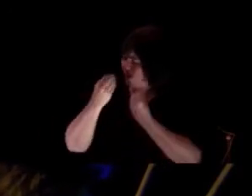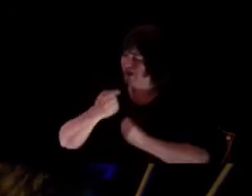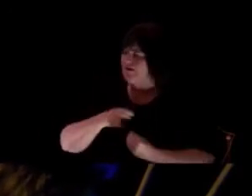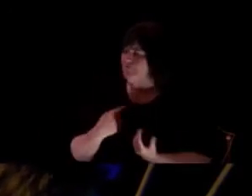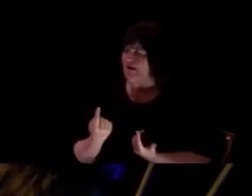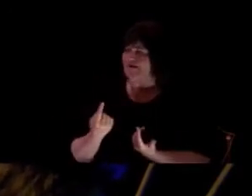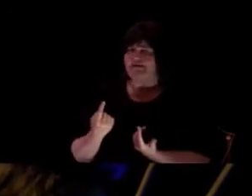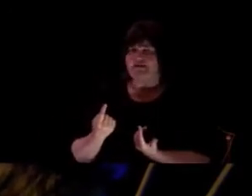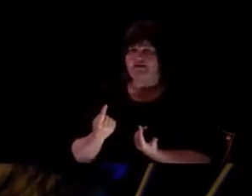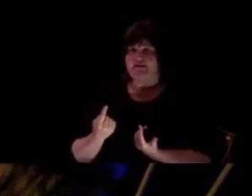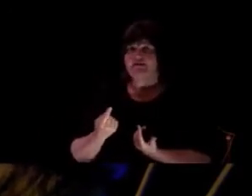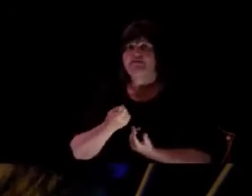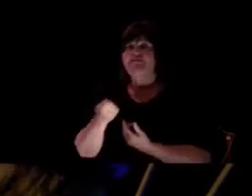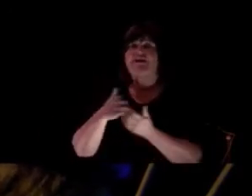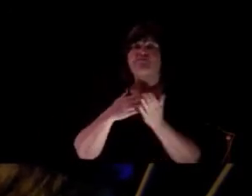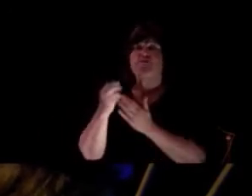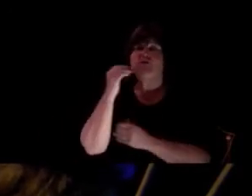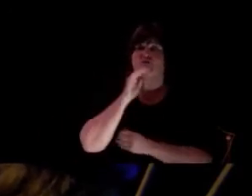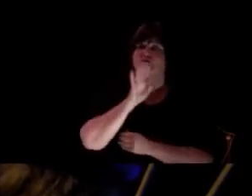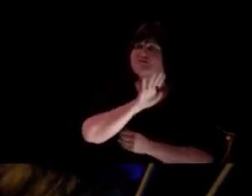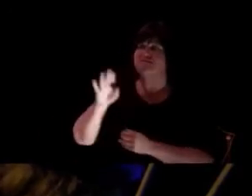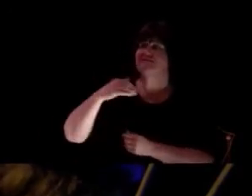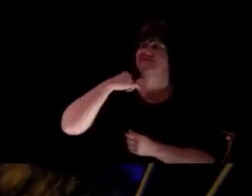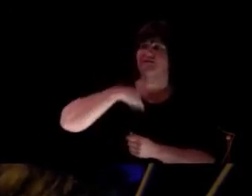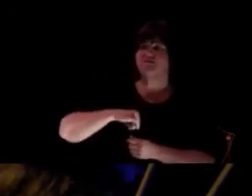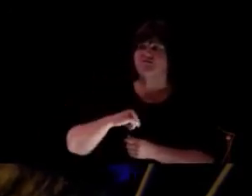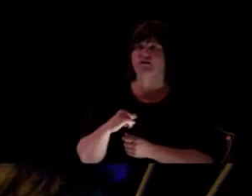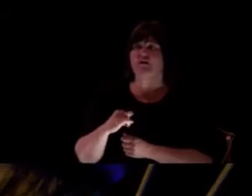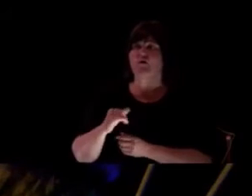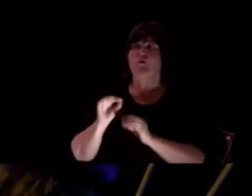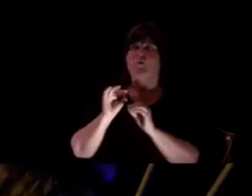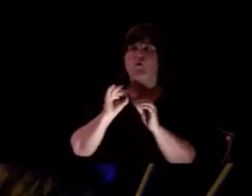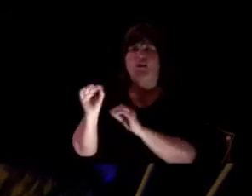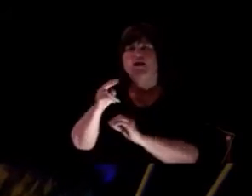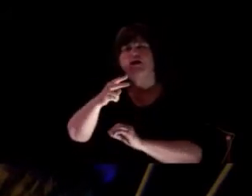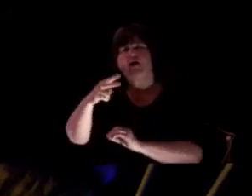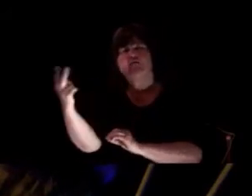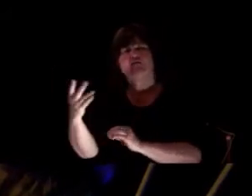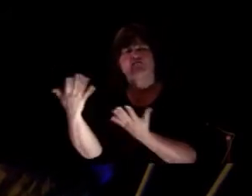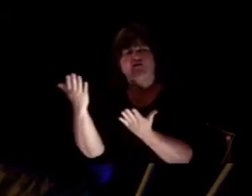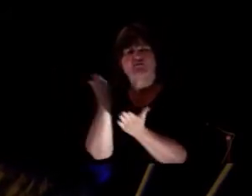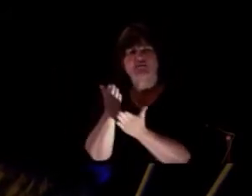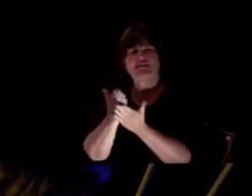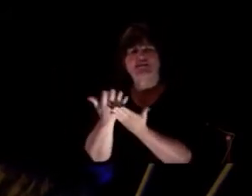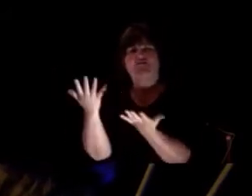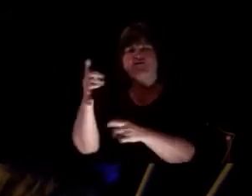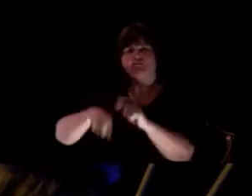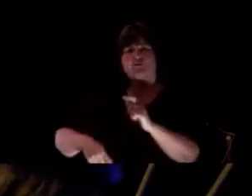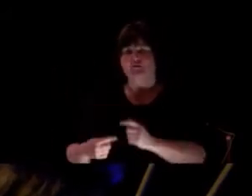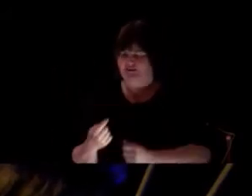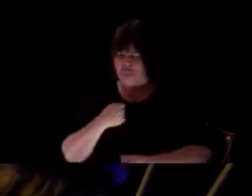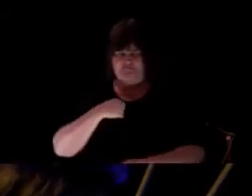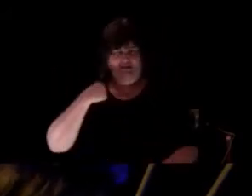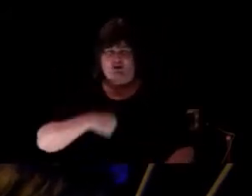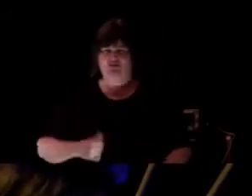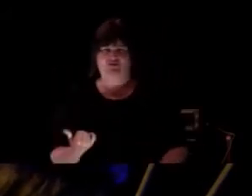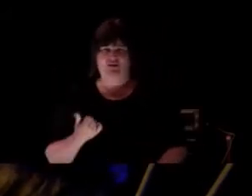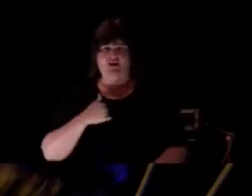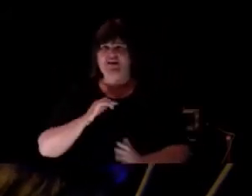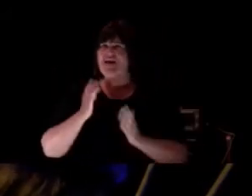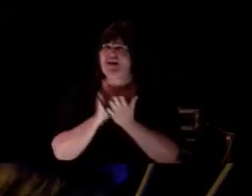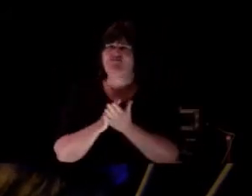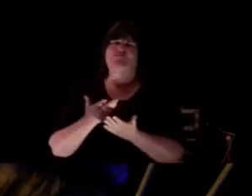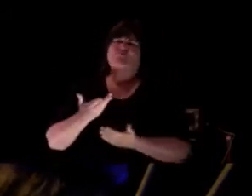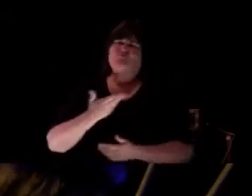lære andre hva som riktig og hva som galt. Det ikke mitt ansvar, for jeg har levd med masse som galt. Jeg kan gå ut av det